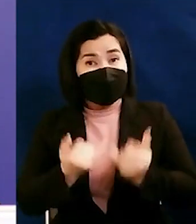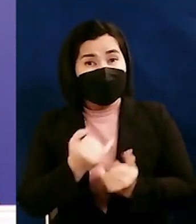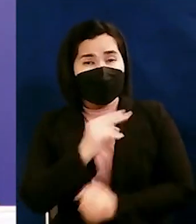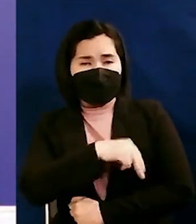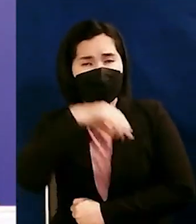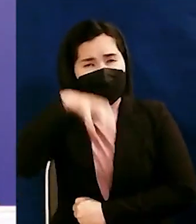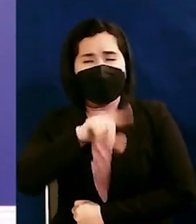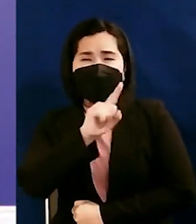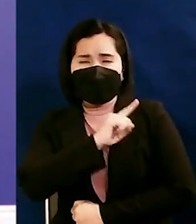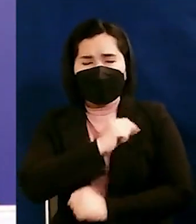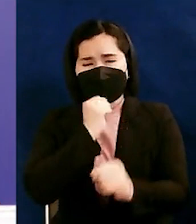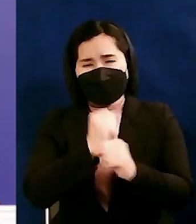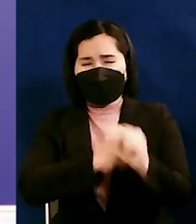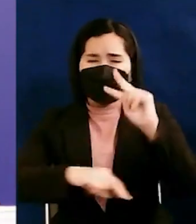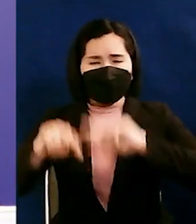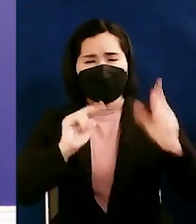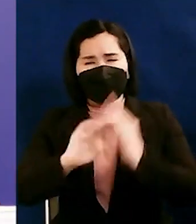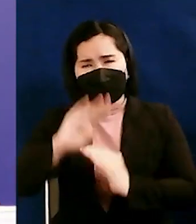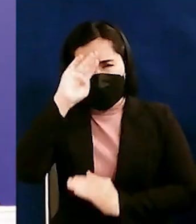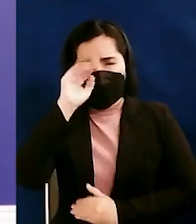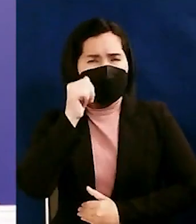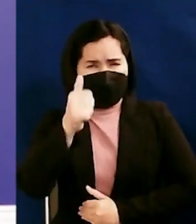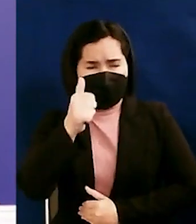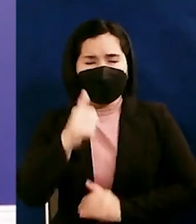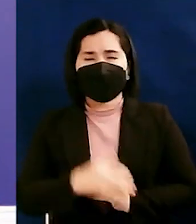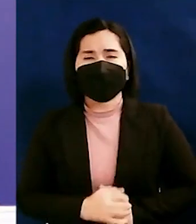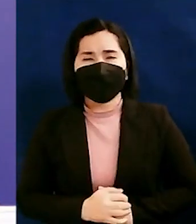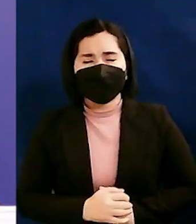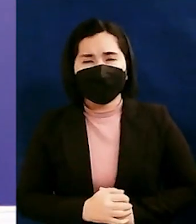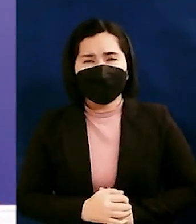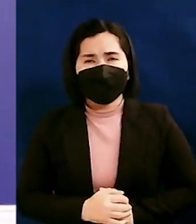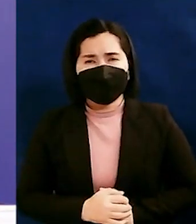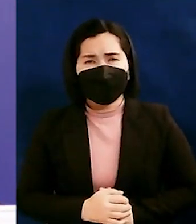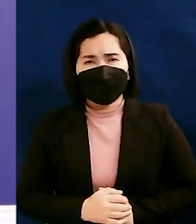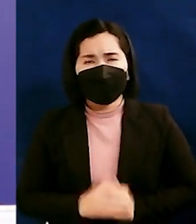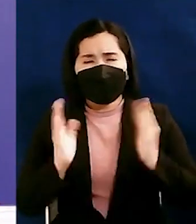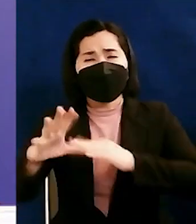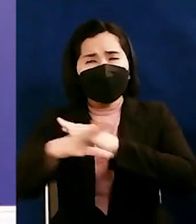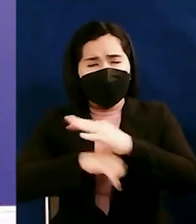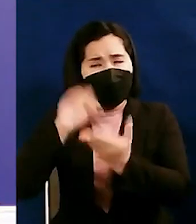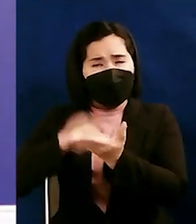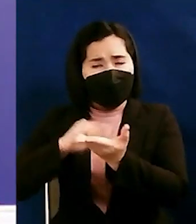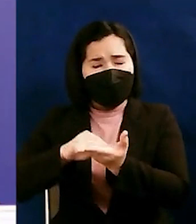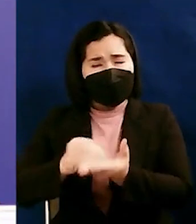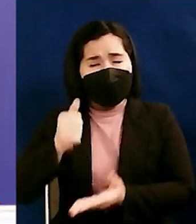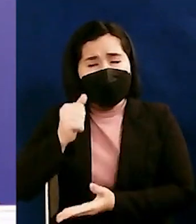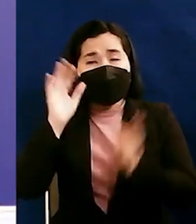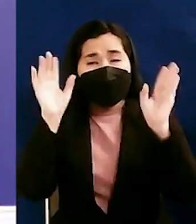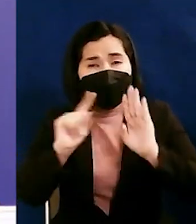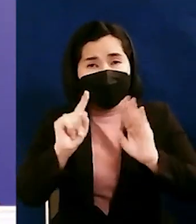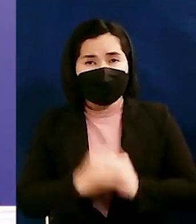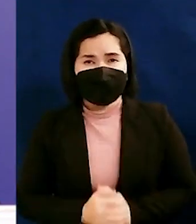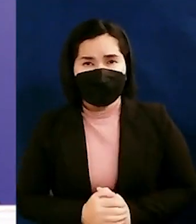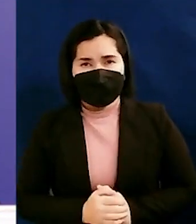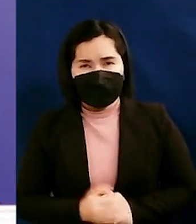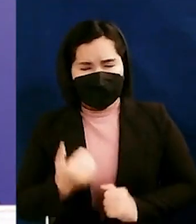แลคนไข้ได้อย่างปกตินะครับฐานข้อมูลที่ได้ไปเนี่ยเป็นฐานข้อมูลที่เจ้าหน้าที่นะ